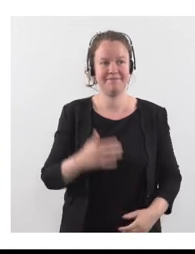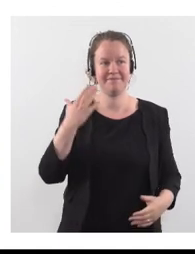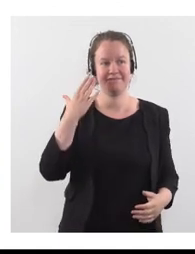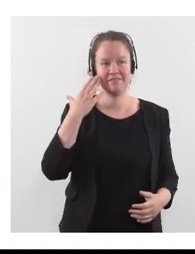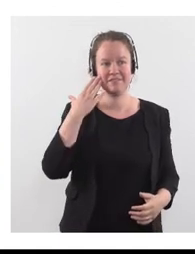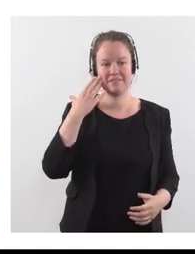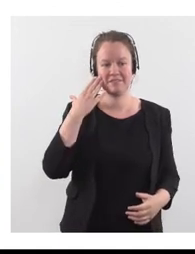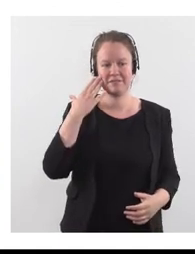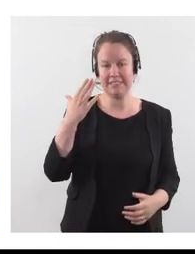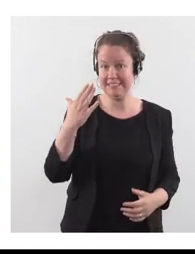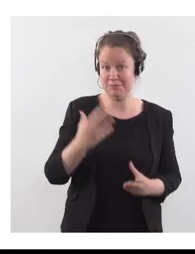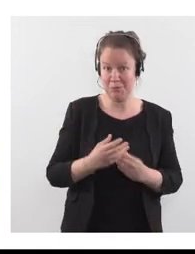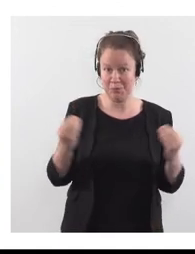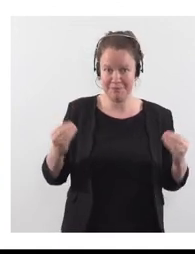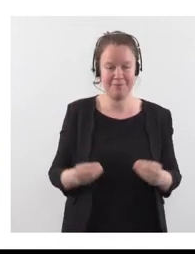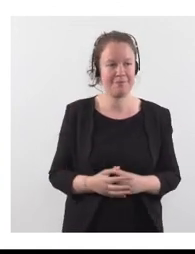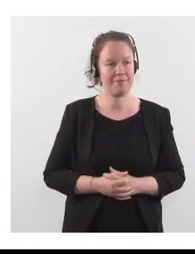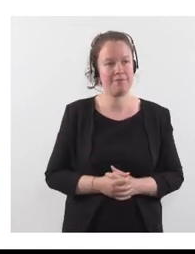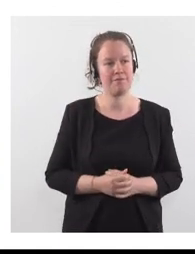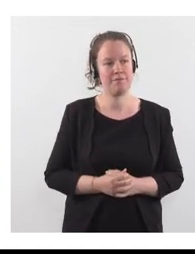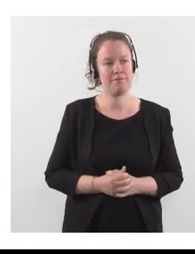Merci beaucoup.